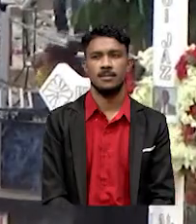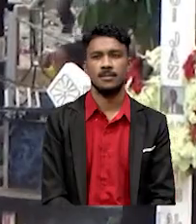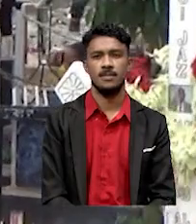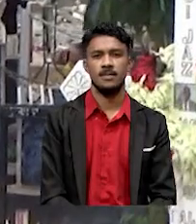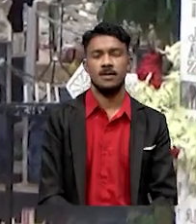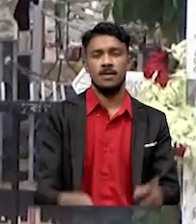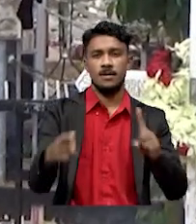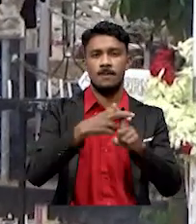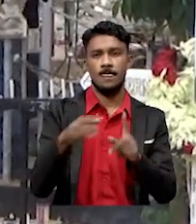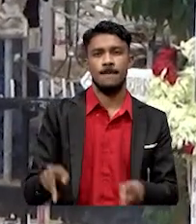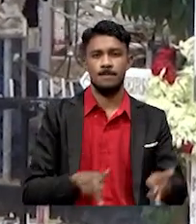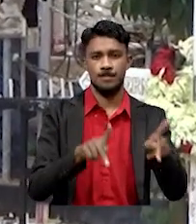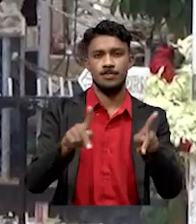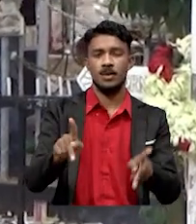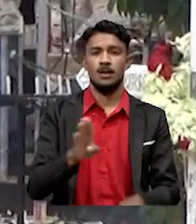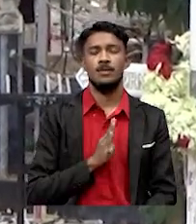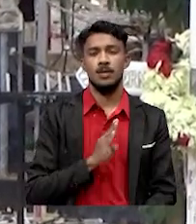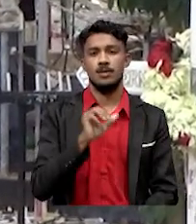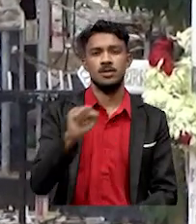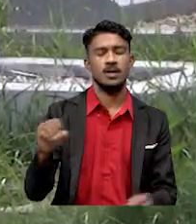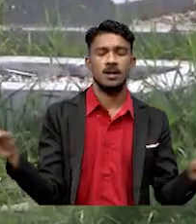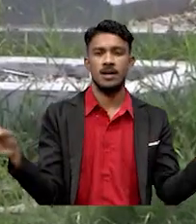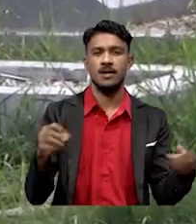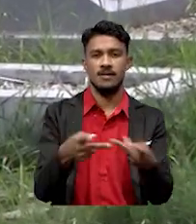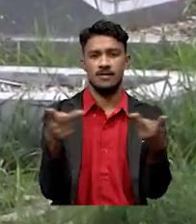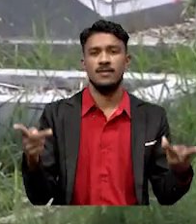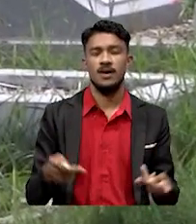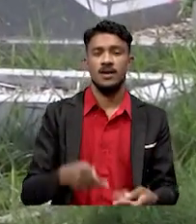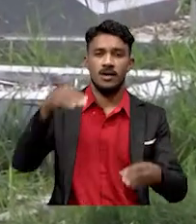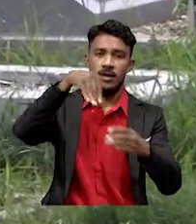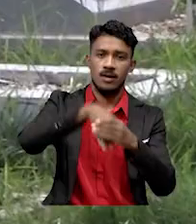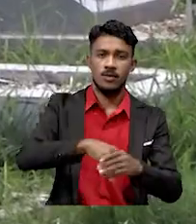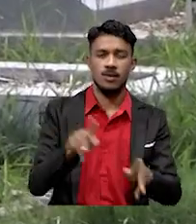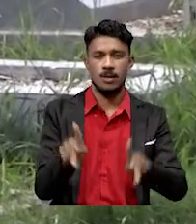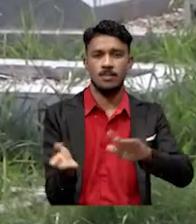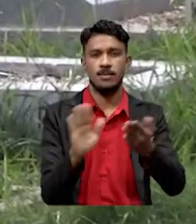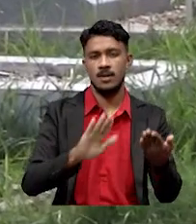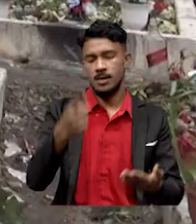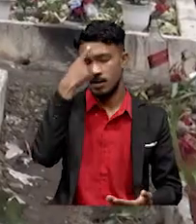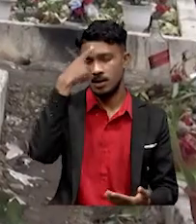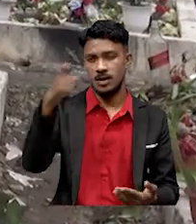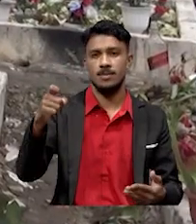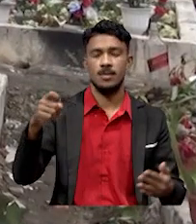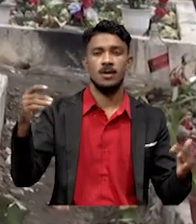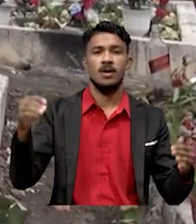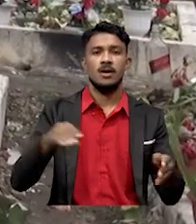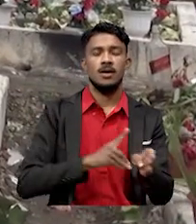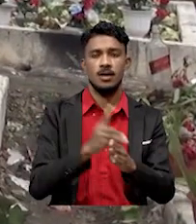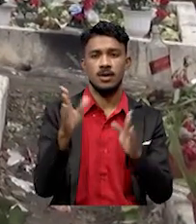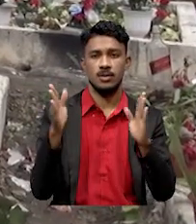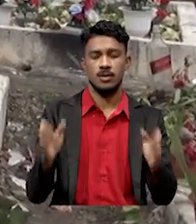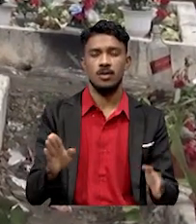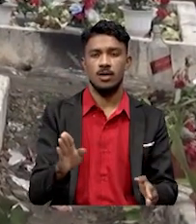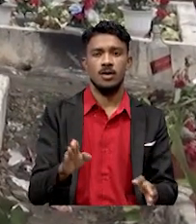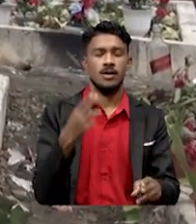Cemitério público Bekusi dedaungne layon espaço atu hakoi mata isin. Tambane coordenador Governo cemitério Bekusi Inocêncio